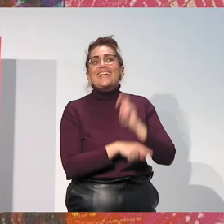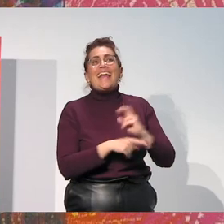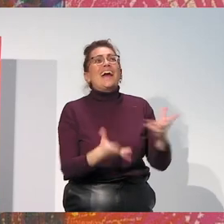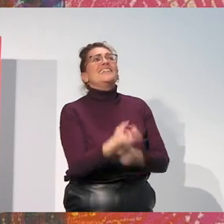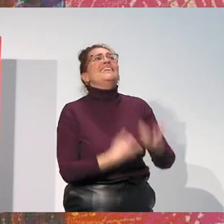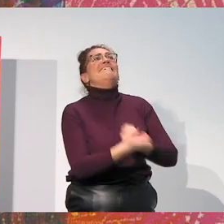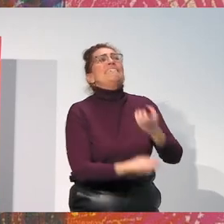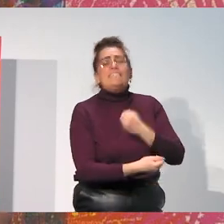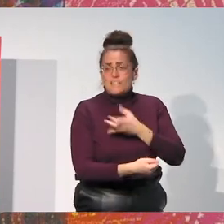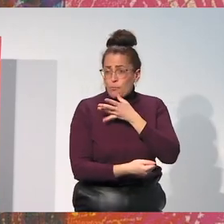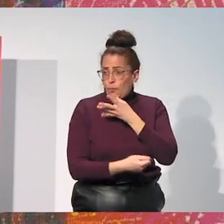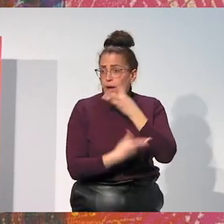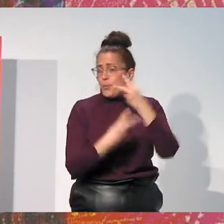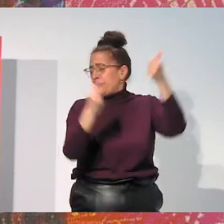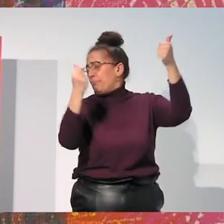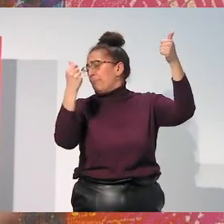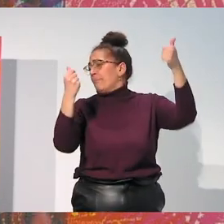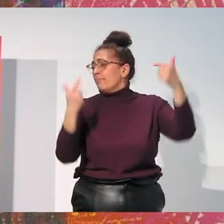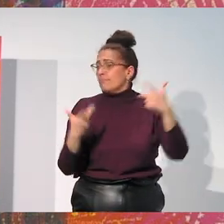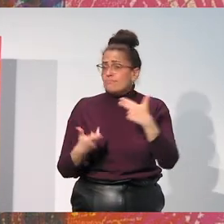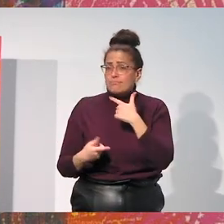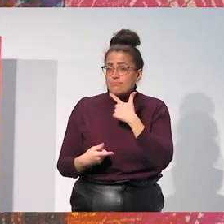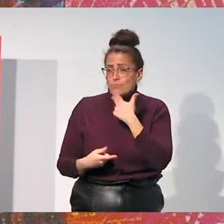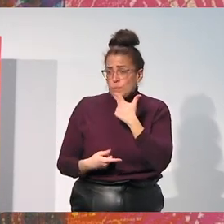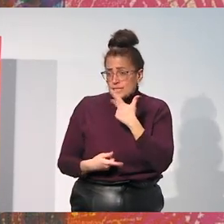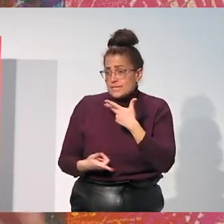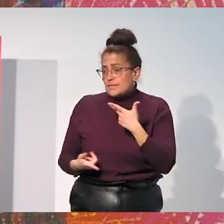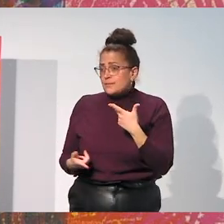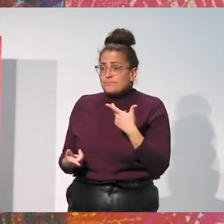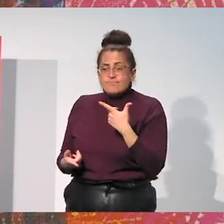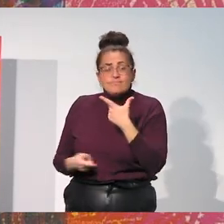peut pas, vraiment utiliser